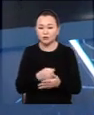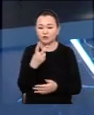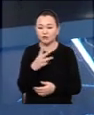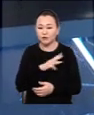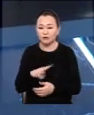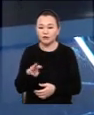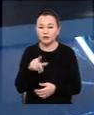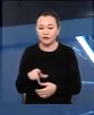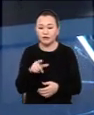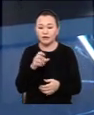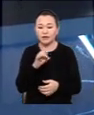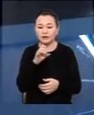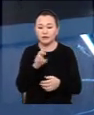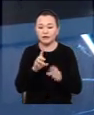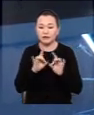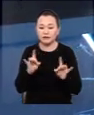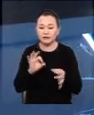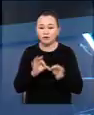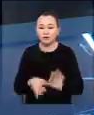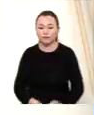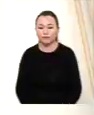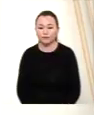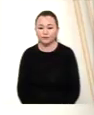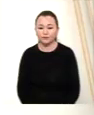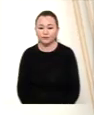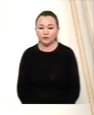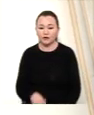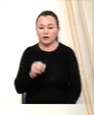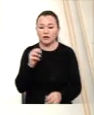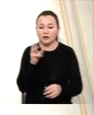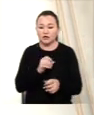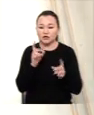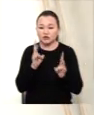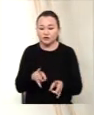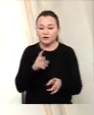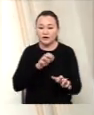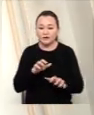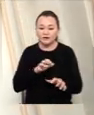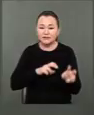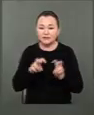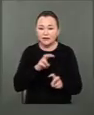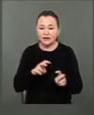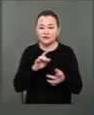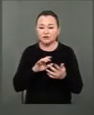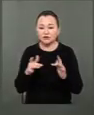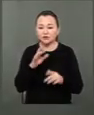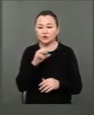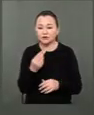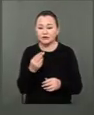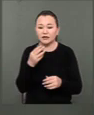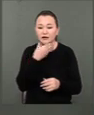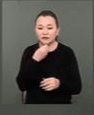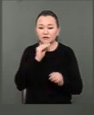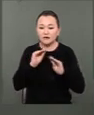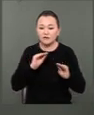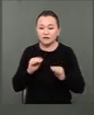миллионов тенге. Еламан Раймбеков расскажет подробнее. Потенциальных жертв аферисты искали посредством социальных сетей. Красиво